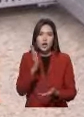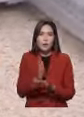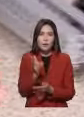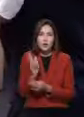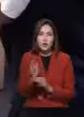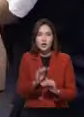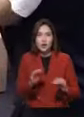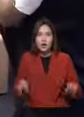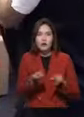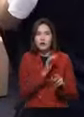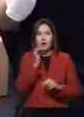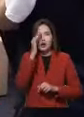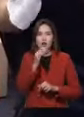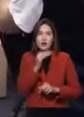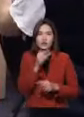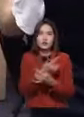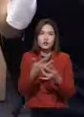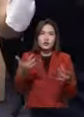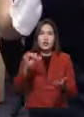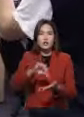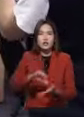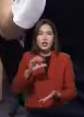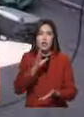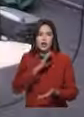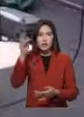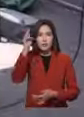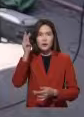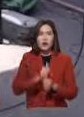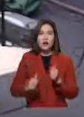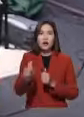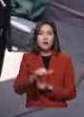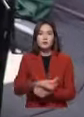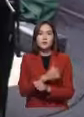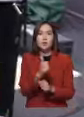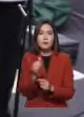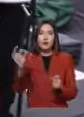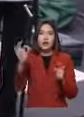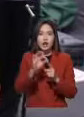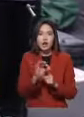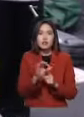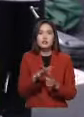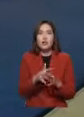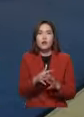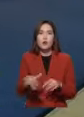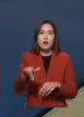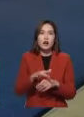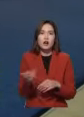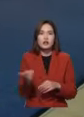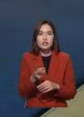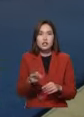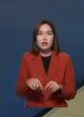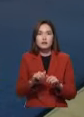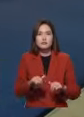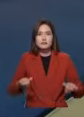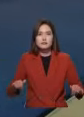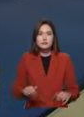балалармен ғана емес, ата-аналармен де түрлі жарыстар өткізеді. Білім ордасының алдағы қойған басты мақсаттарының бірі ауыл мен қала мектептері арасындағы алшақтықты